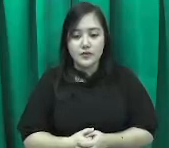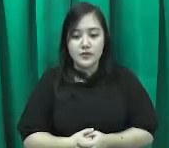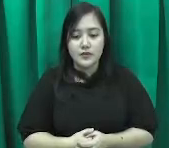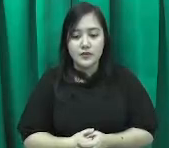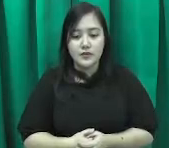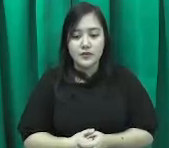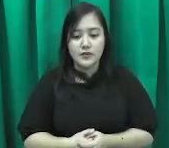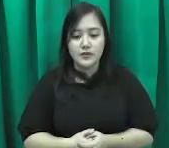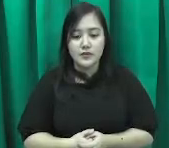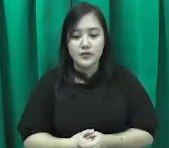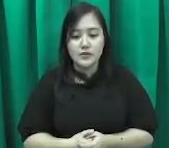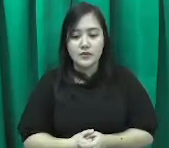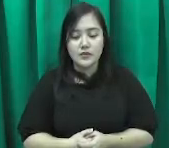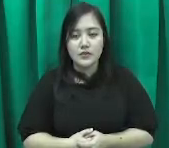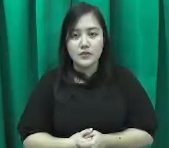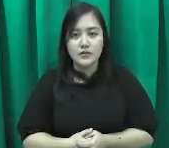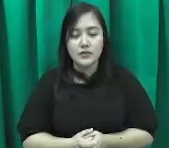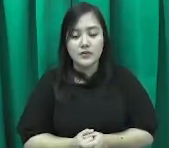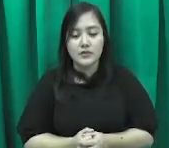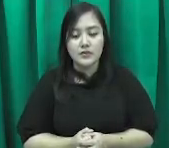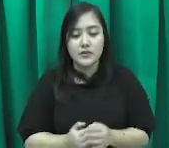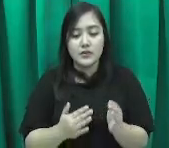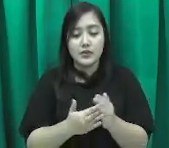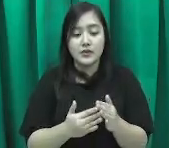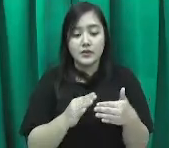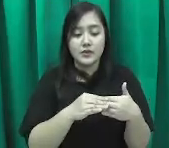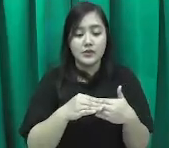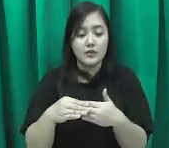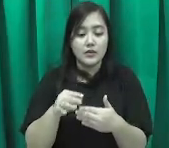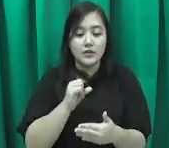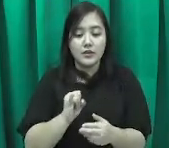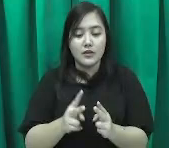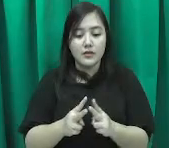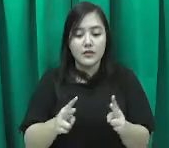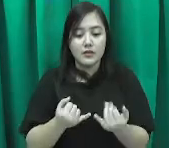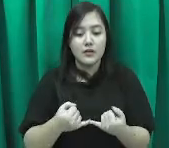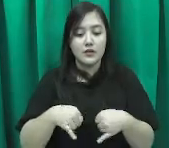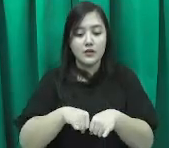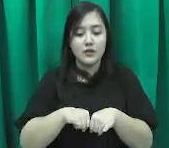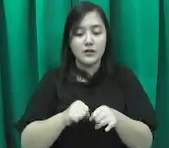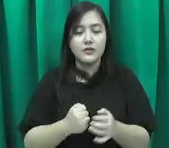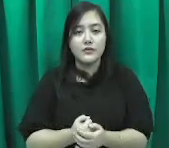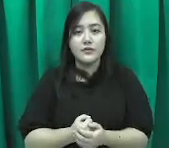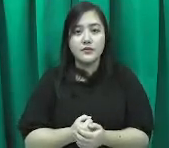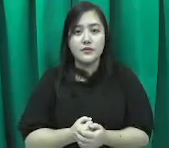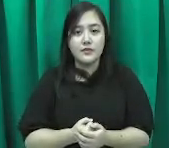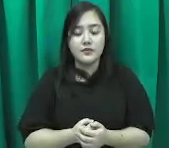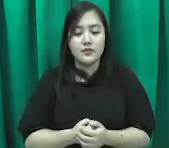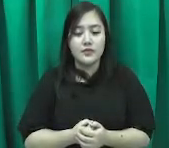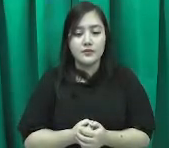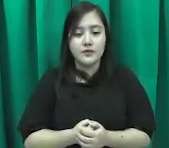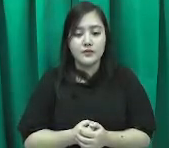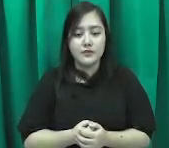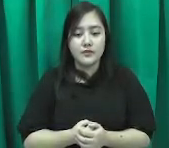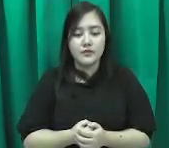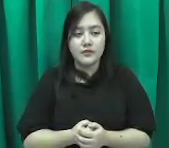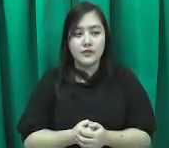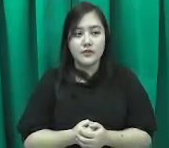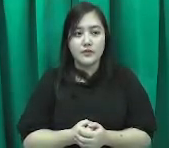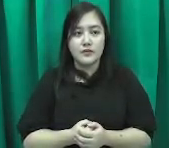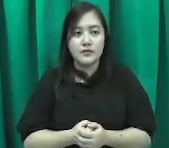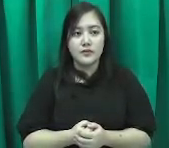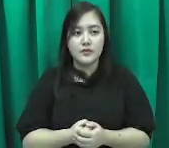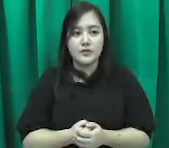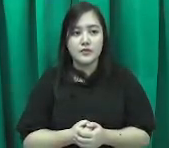right, sir. Dapat talaga ang kung late ka na na nakarating dito sa